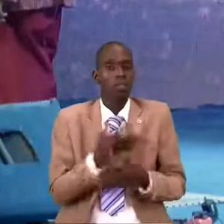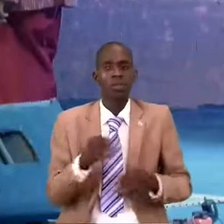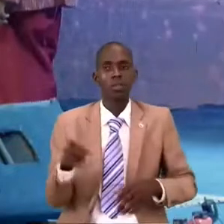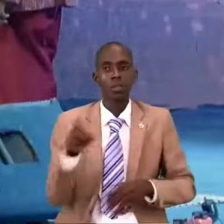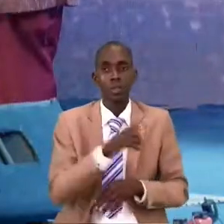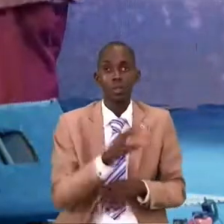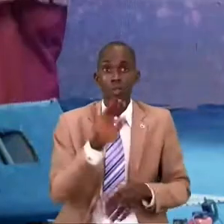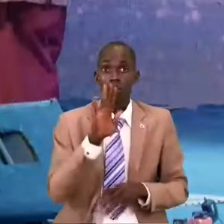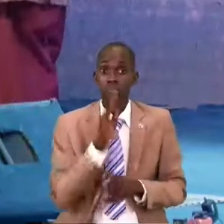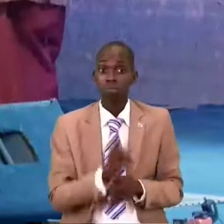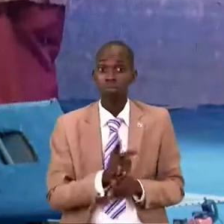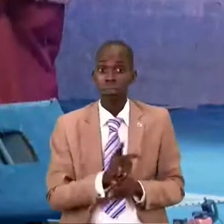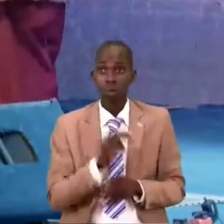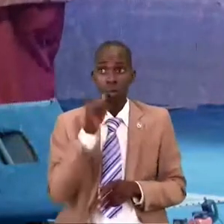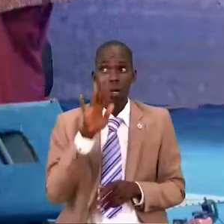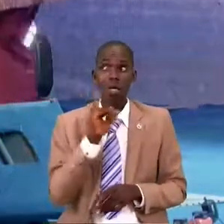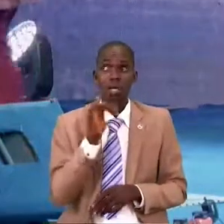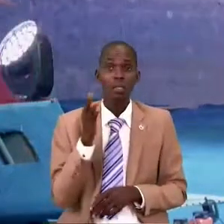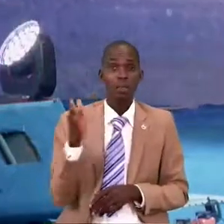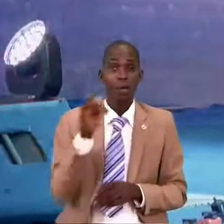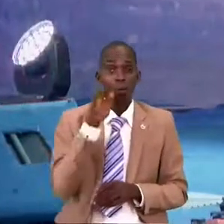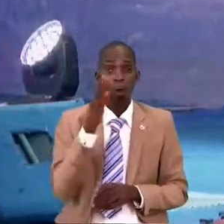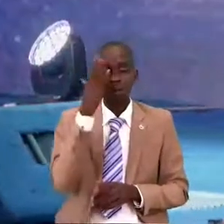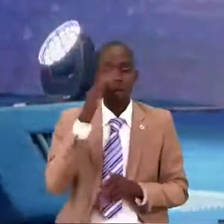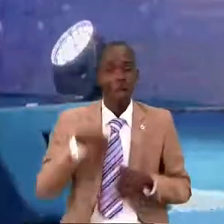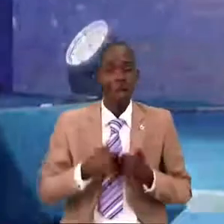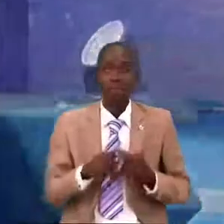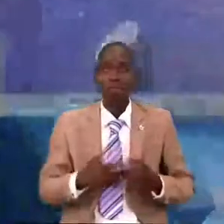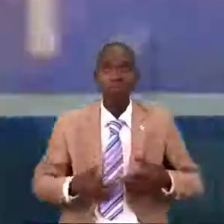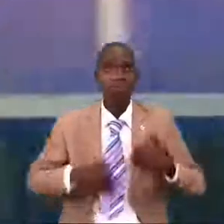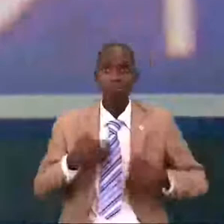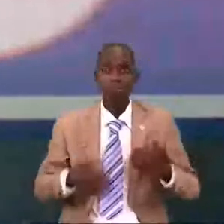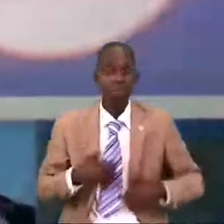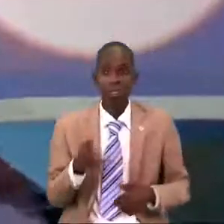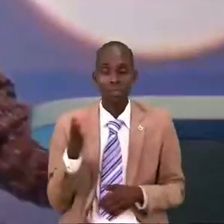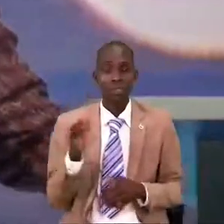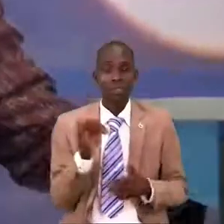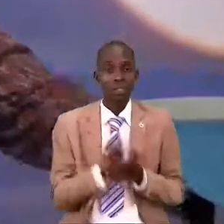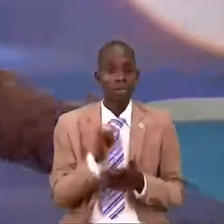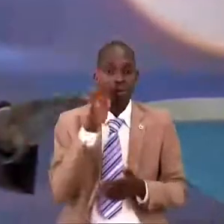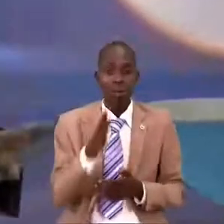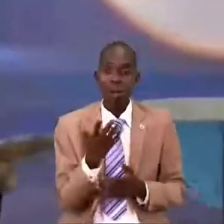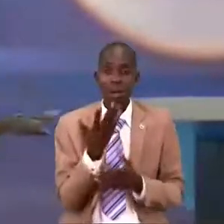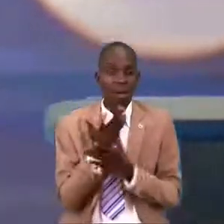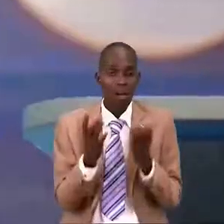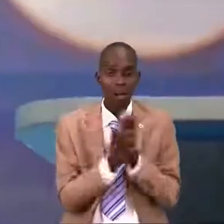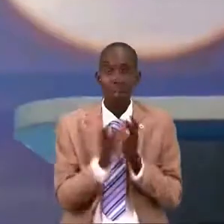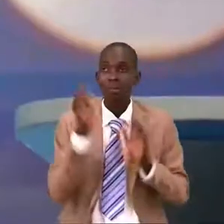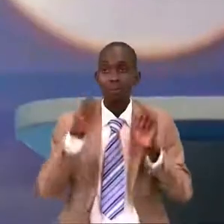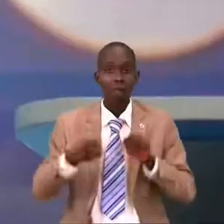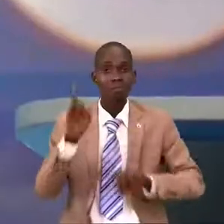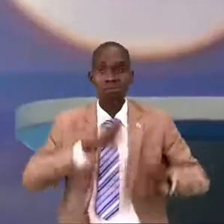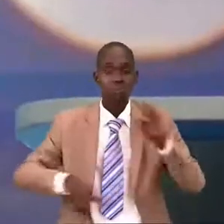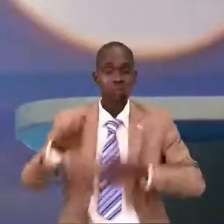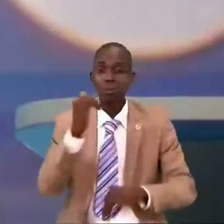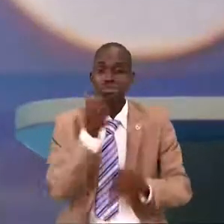langue, c'est comme l'acide sur sa langue. Et quand elle te parle, c'est que l'acide va te brûler.